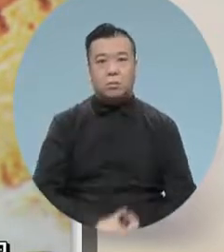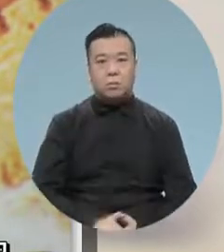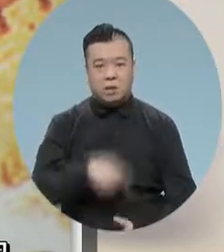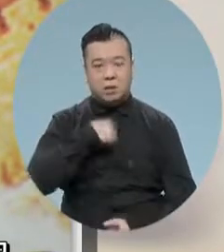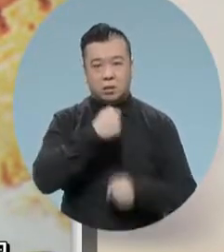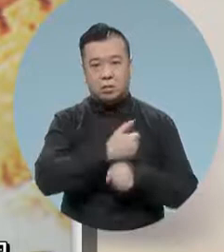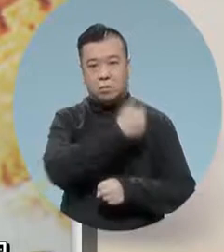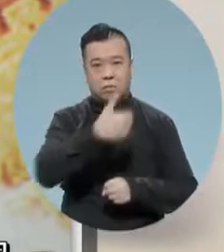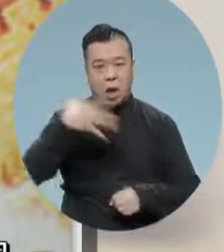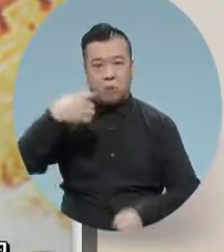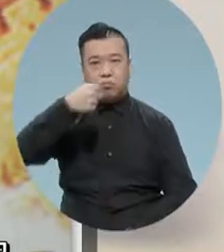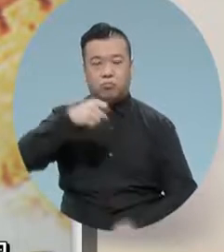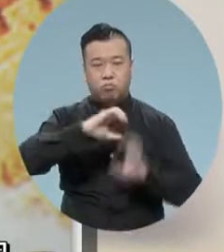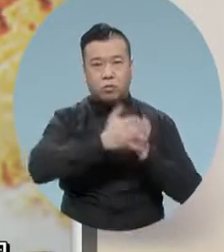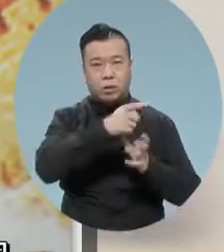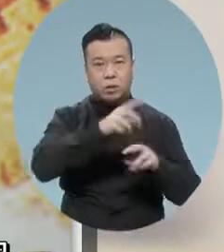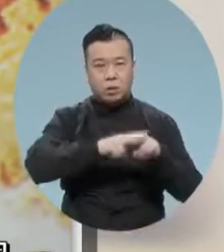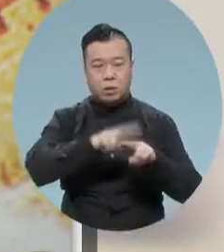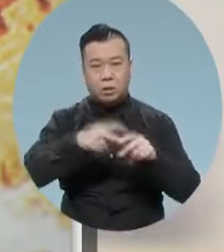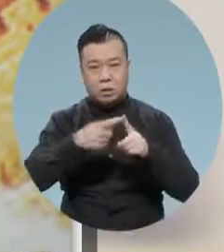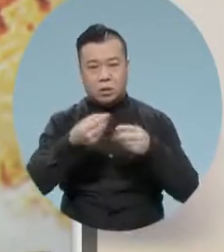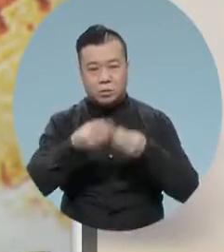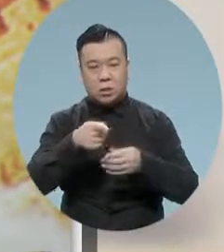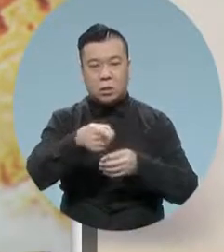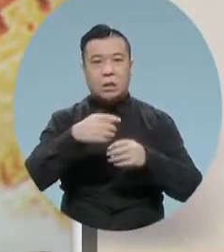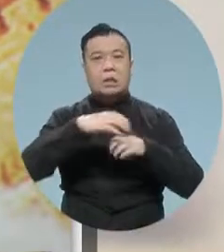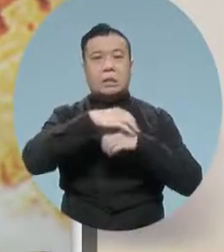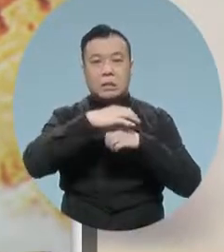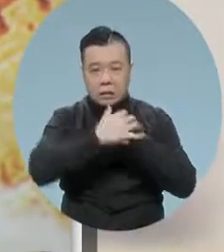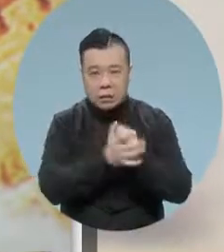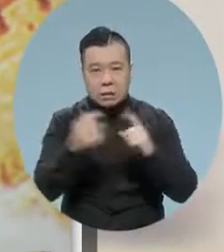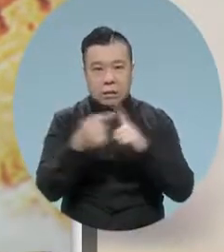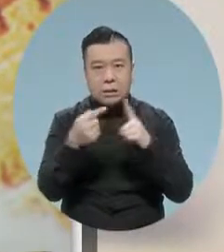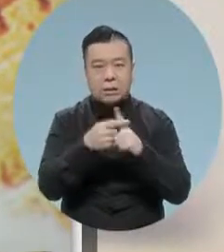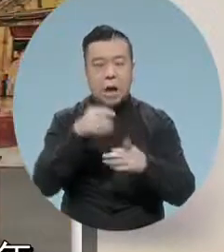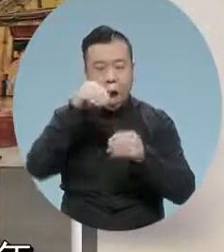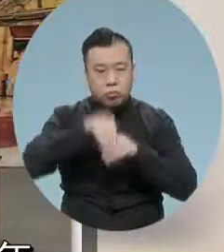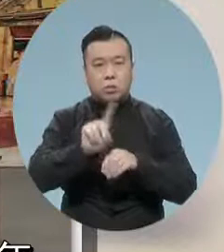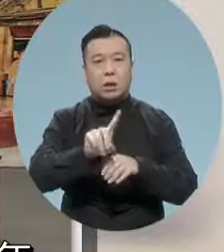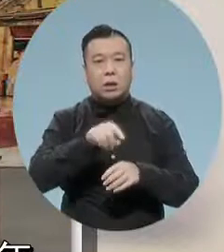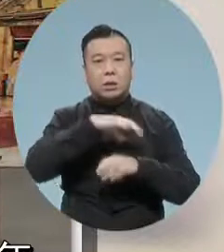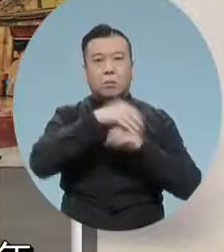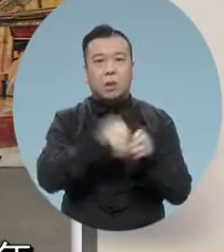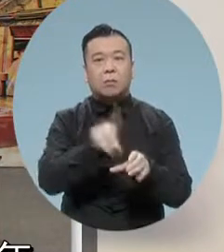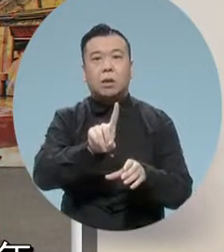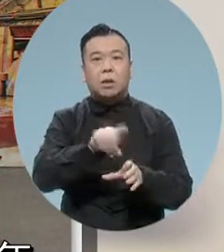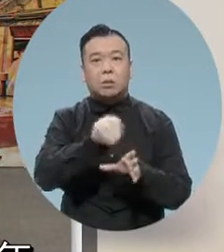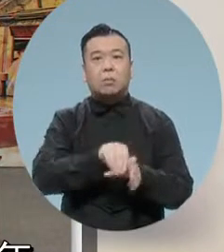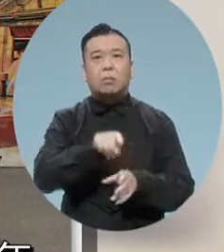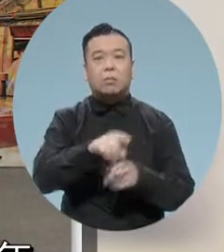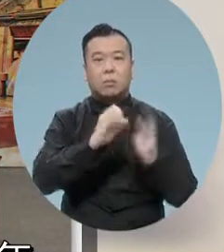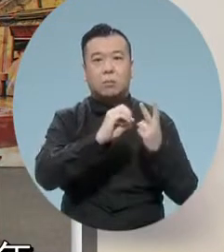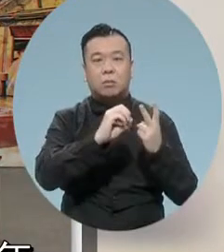完成一个执政党对中国人民、对世界人民嘅所有嘅承诺，包括里边好多嘅所